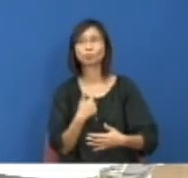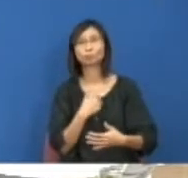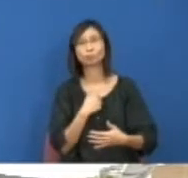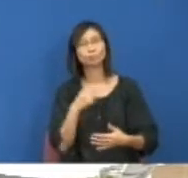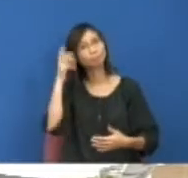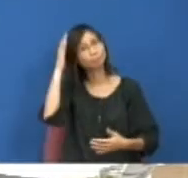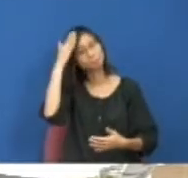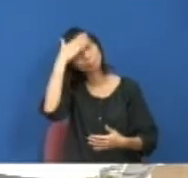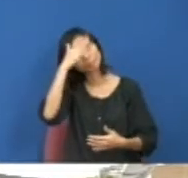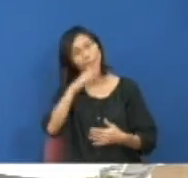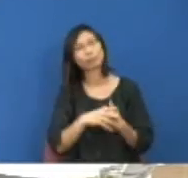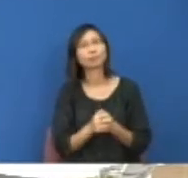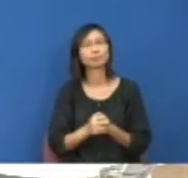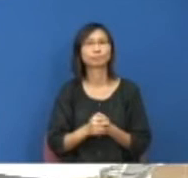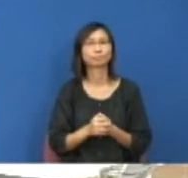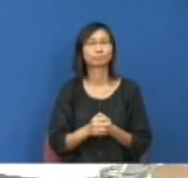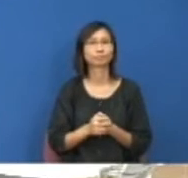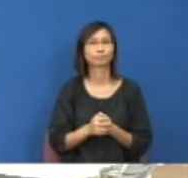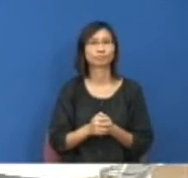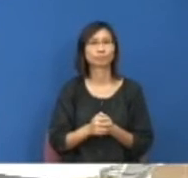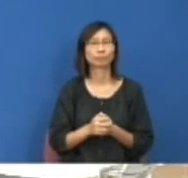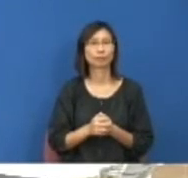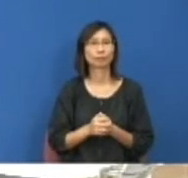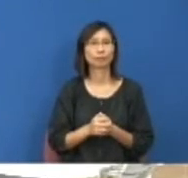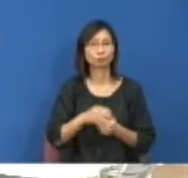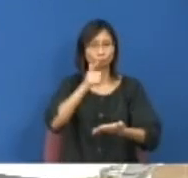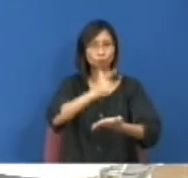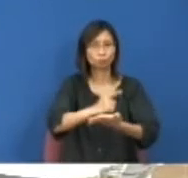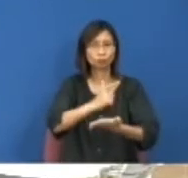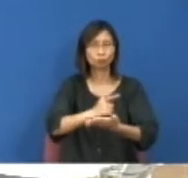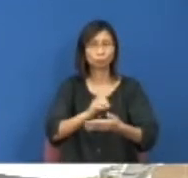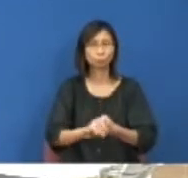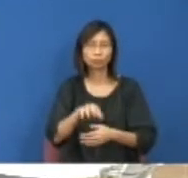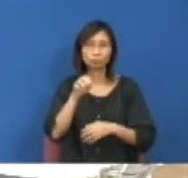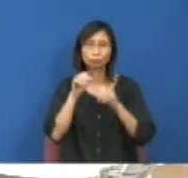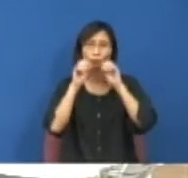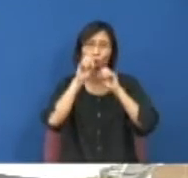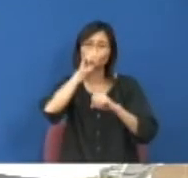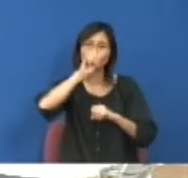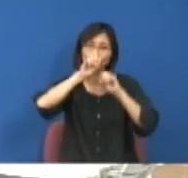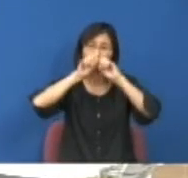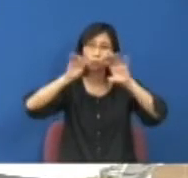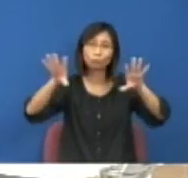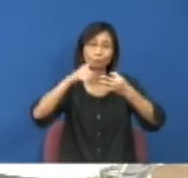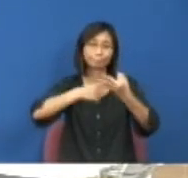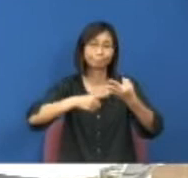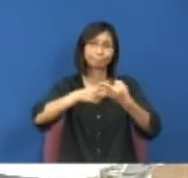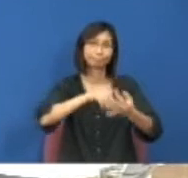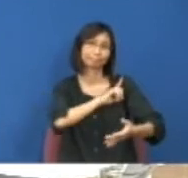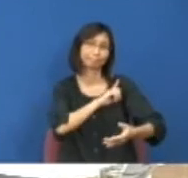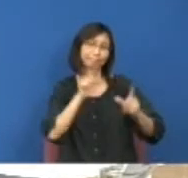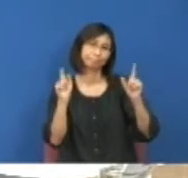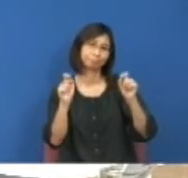咁中國就涉及到一個所謂非常之重要嘅論斷，就係話托洛茨基解釋，即係喺呢